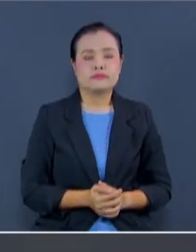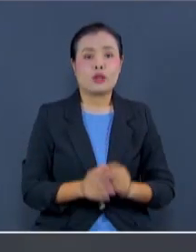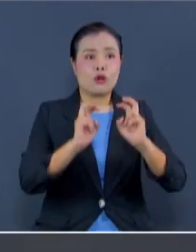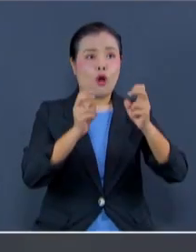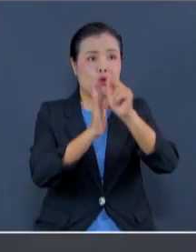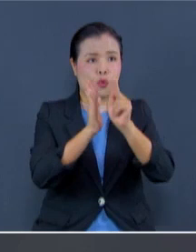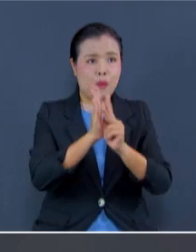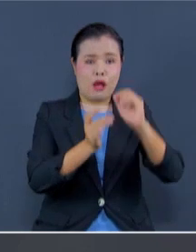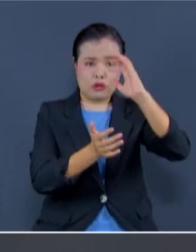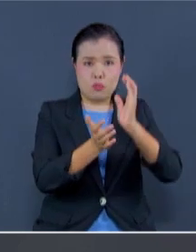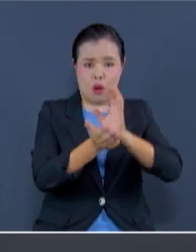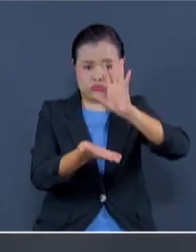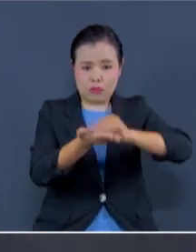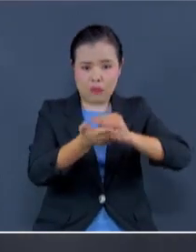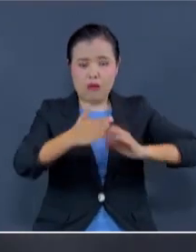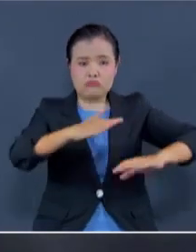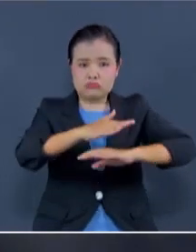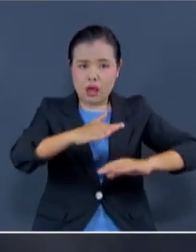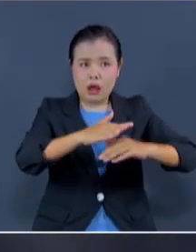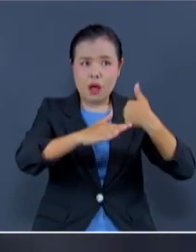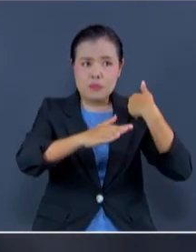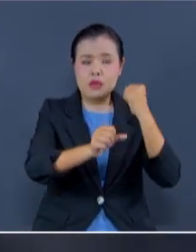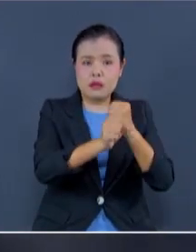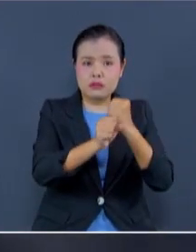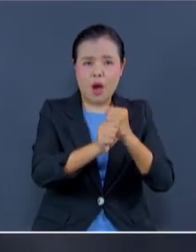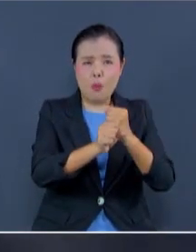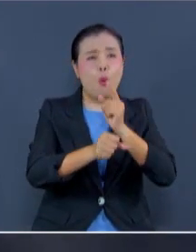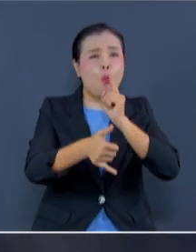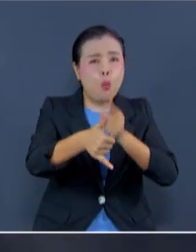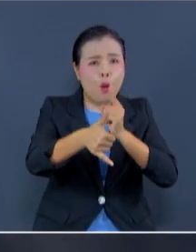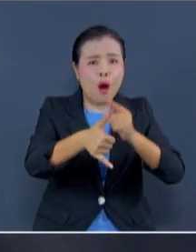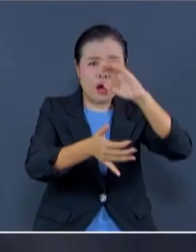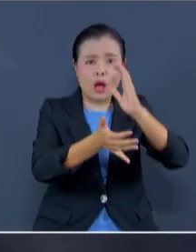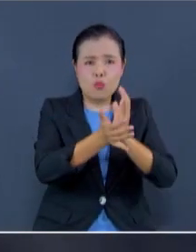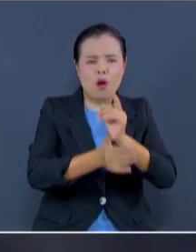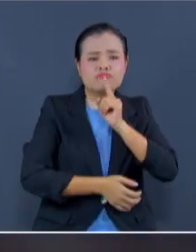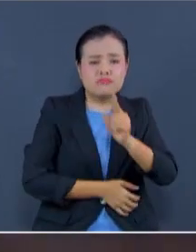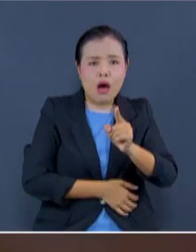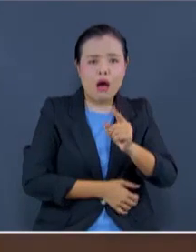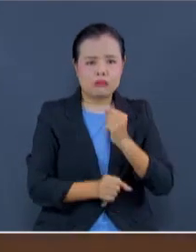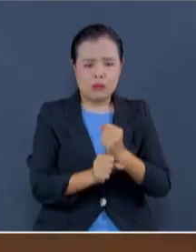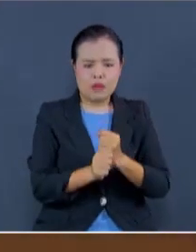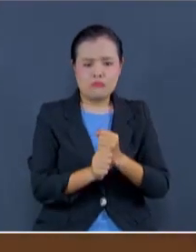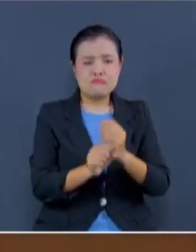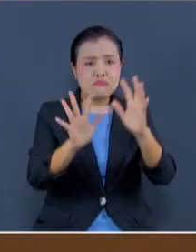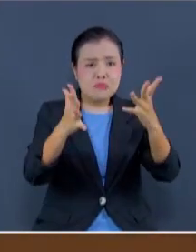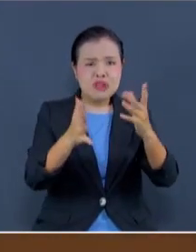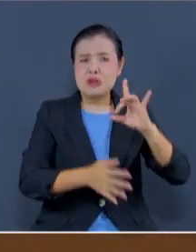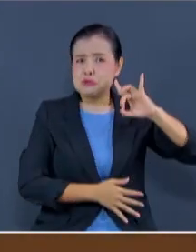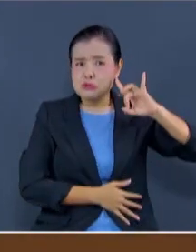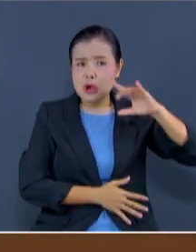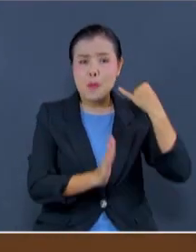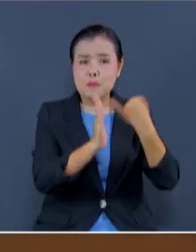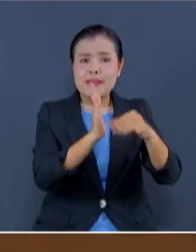เนี่ยทางตำรวจยังต้องรวบรวมหลักฐานครับว่าเหตุการณ์ที่เกิดขึ้นต่อว่าตำรวจด่าตำรวจไม่ปฏิบัติตามเนี่ยนะครับมี